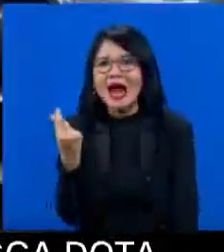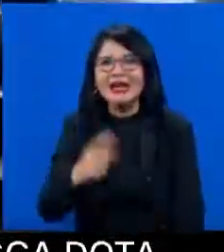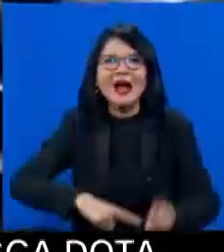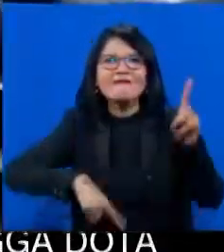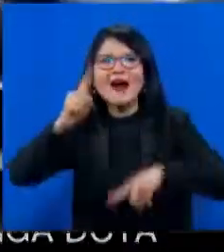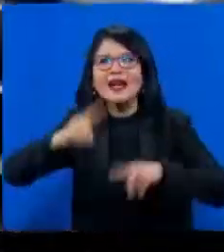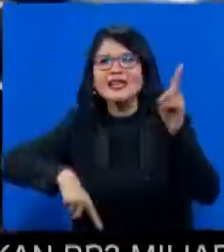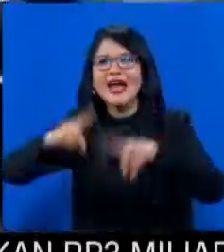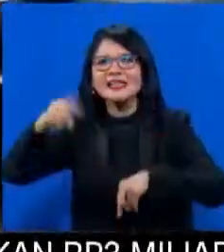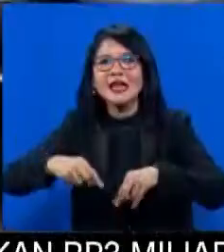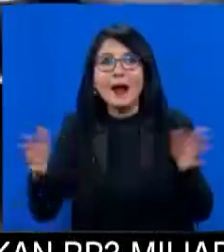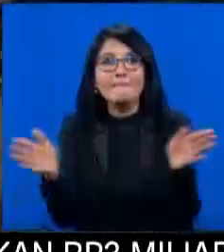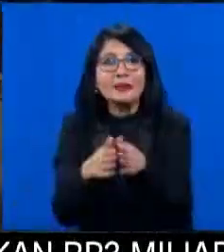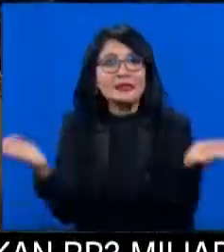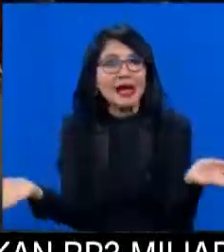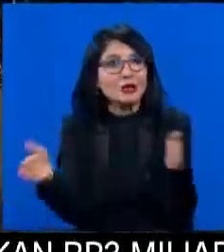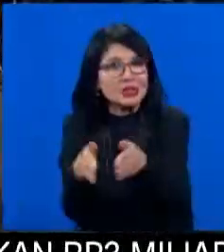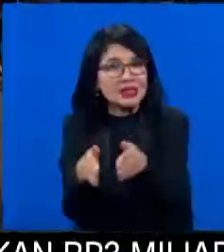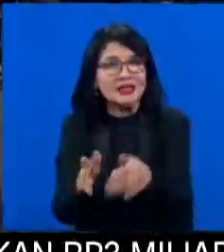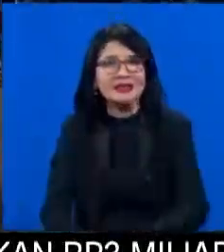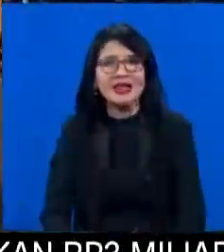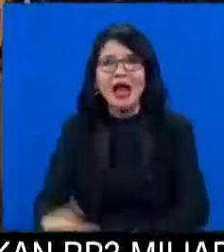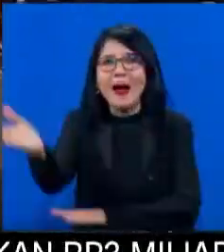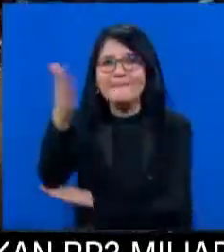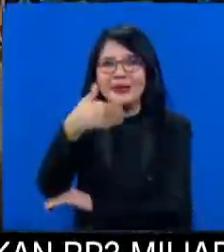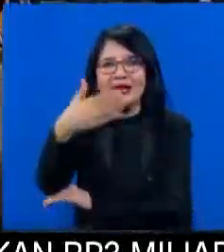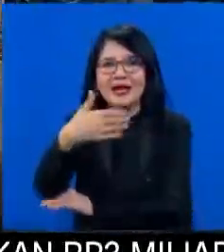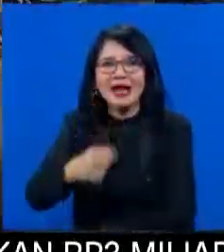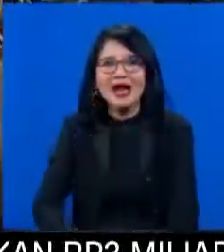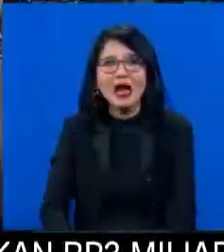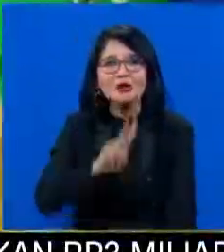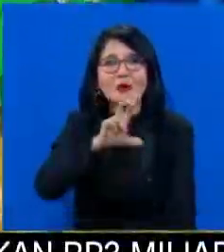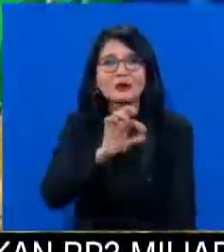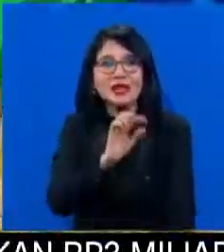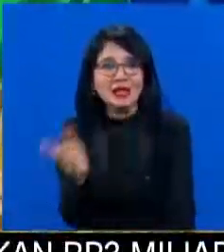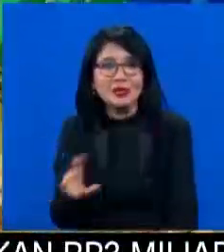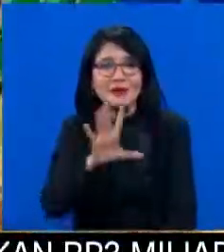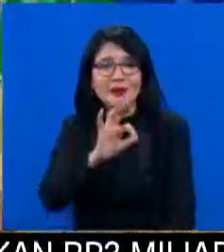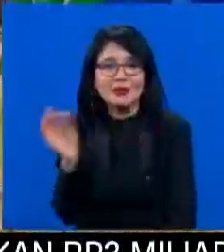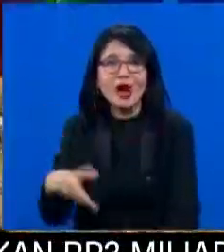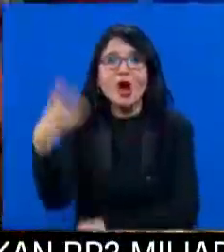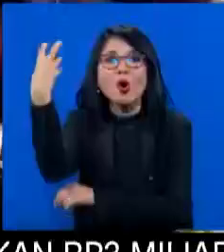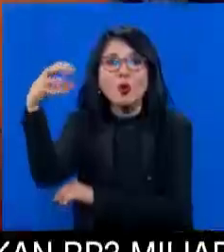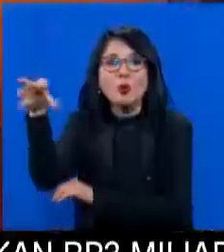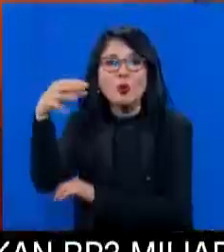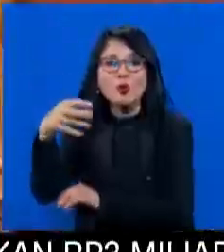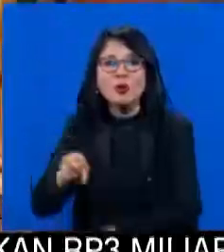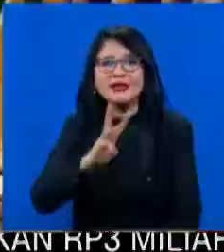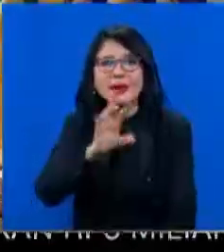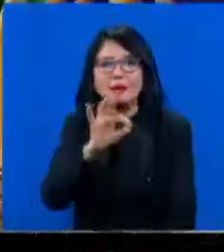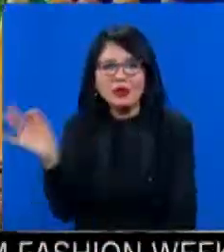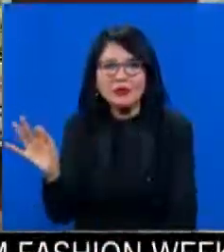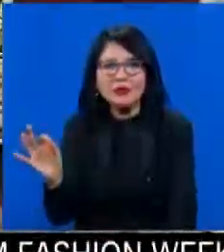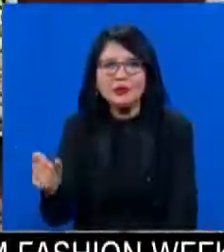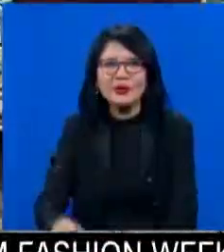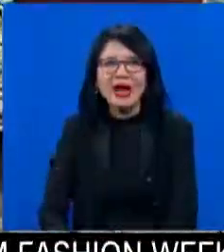pada ukuran dan jenis. Bendera dijual mulai Rp20.000 hingga Rp50.000, umbul-umbul Rp30.000, dan kain latar